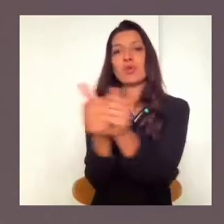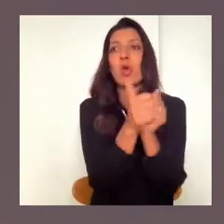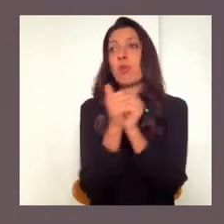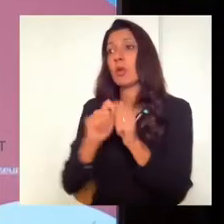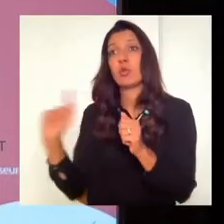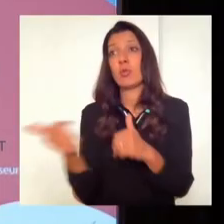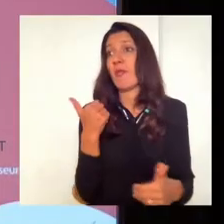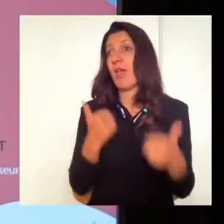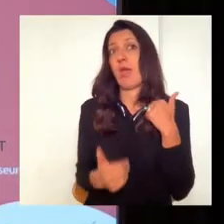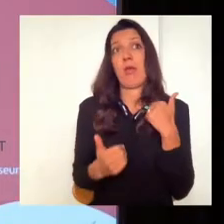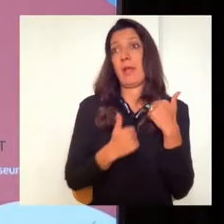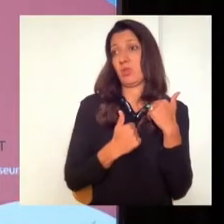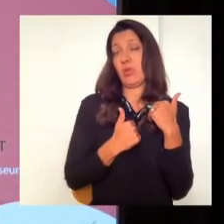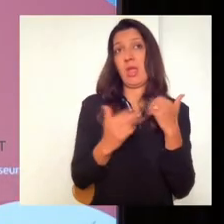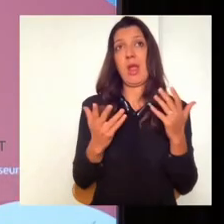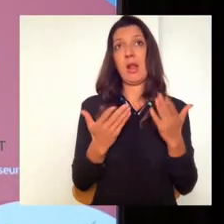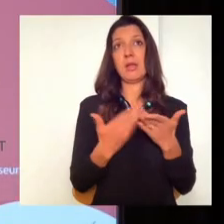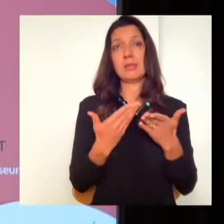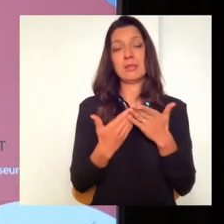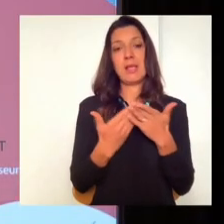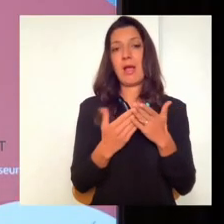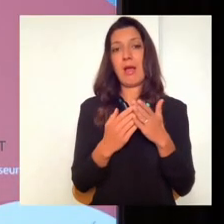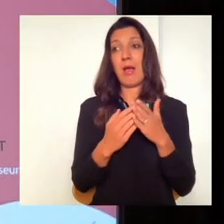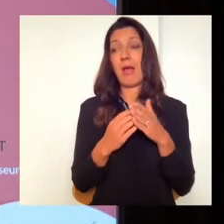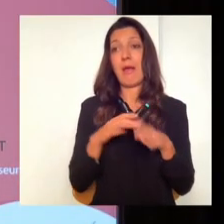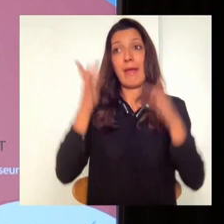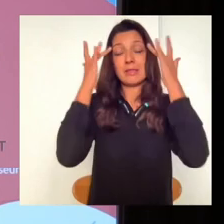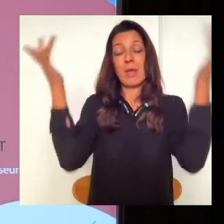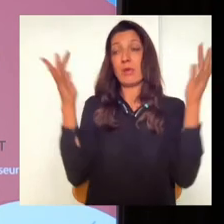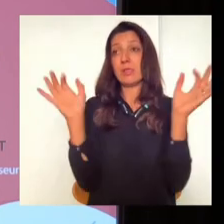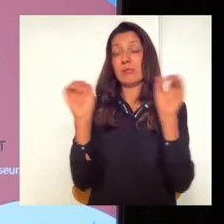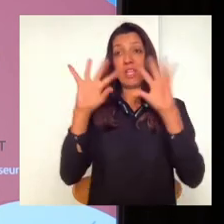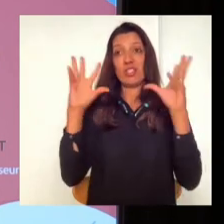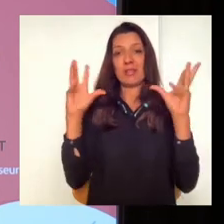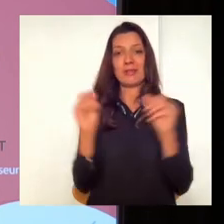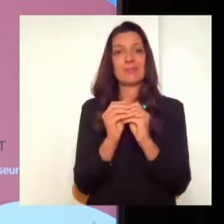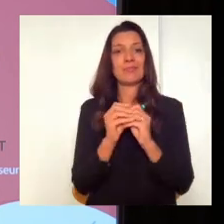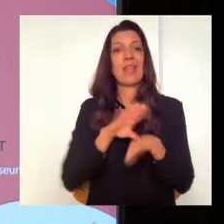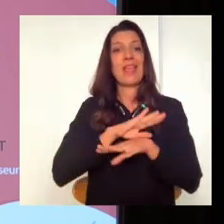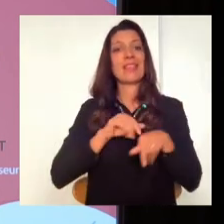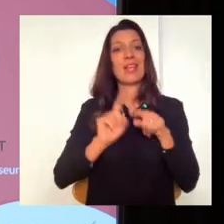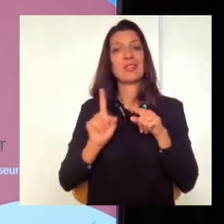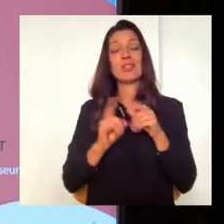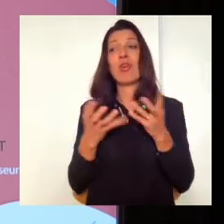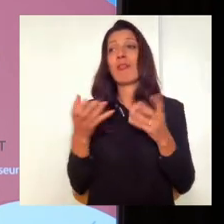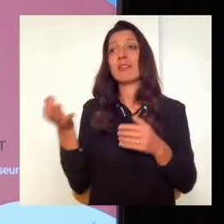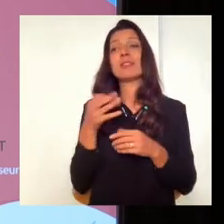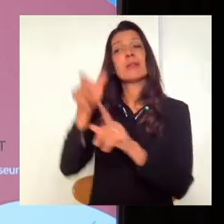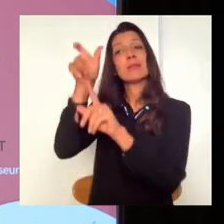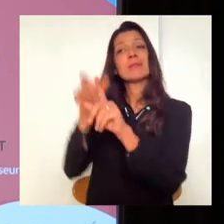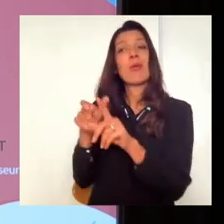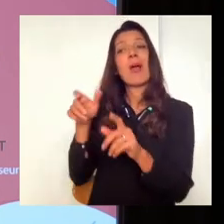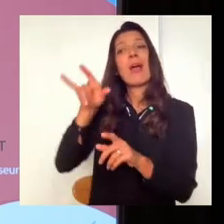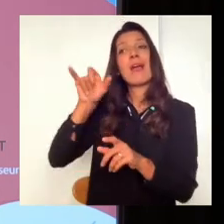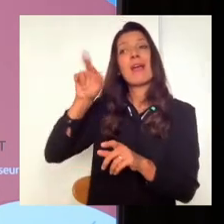handicap personnel, c'était une expérience magique. Et je terminerai à ce que m'a dit un jour Hervé Delacroix, qui est